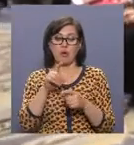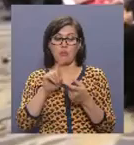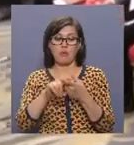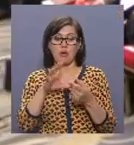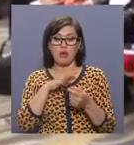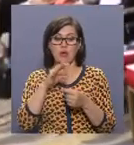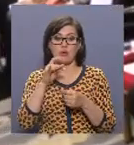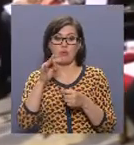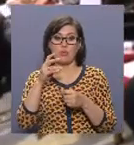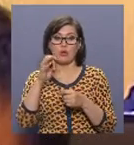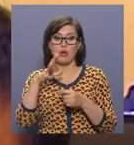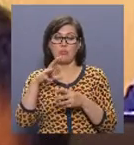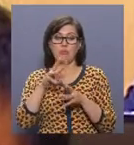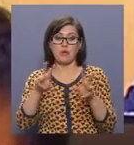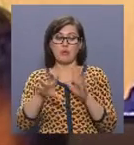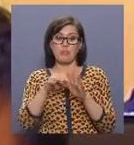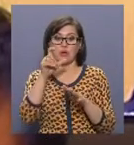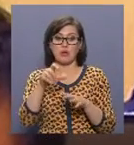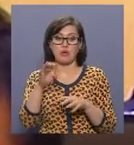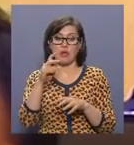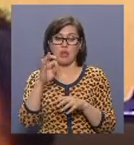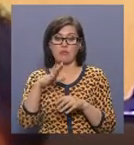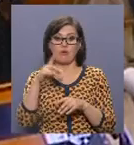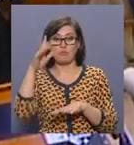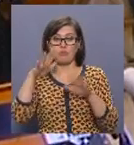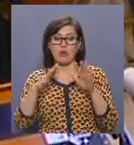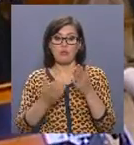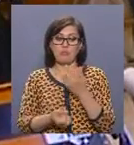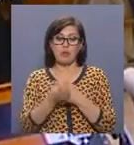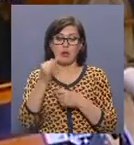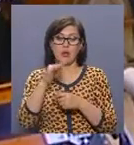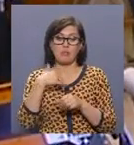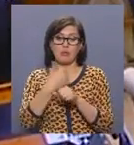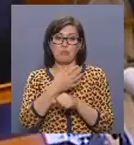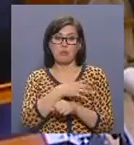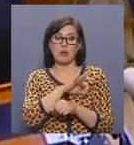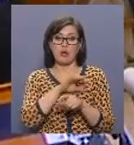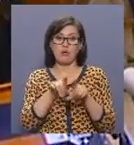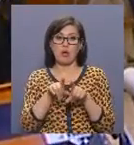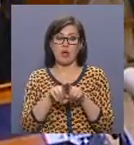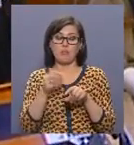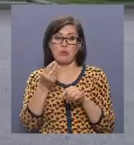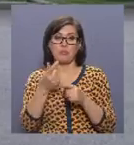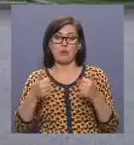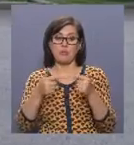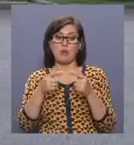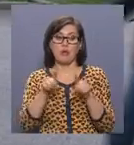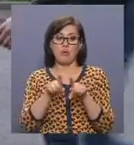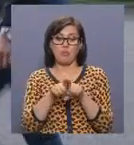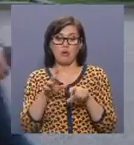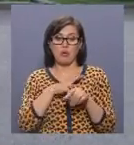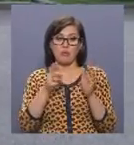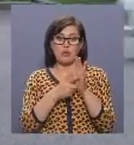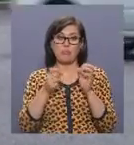Квестра холдинг компаниясы мәжіліс депутаты Бекболат Тілеуханның күдігін тудырды. Кейін бас прокуратура қаржылық пирамиданы ұйымдастыруға байланысты